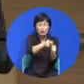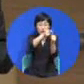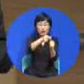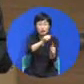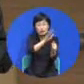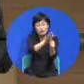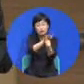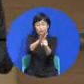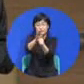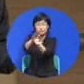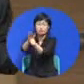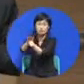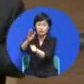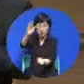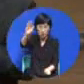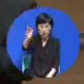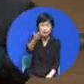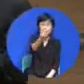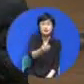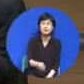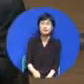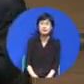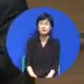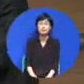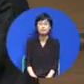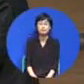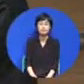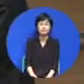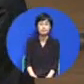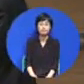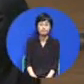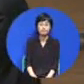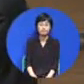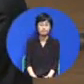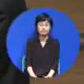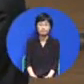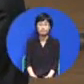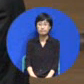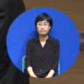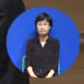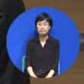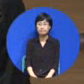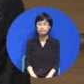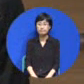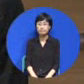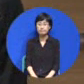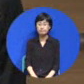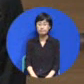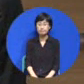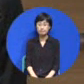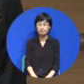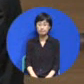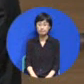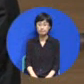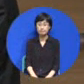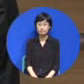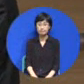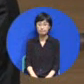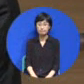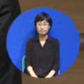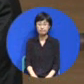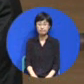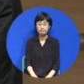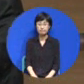될 겁니다. Many countries are wanting to help Vanuatu, but it will not be like that in the future. Vanuatu will rise up to save many other